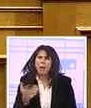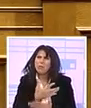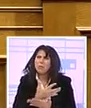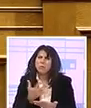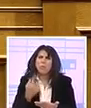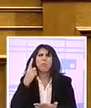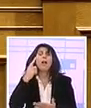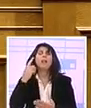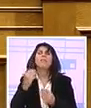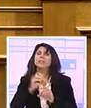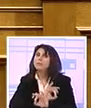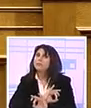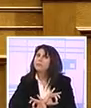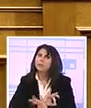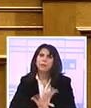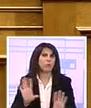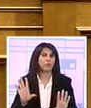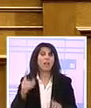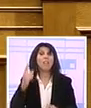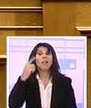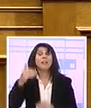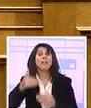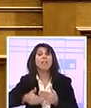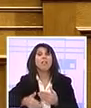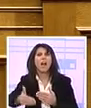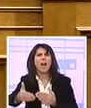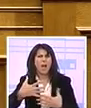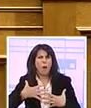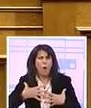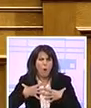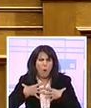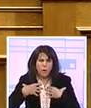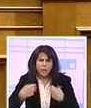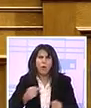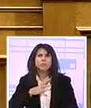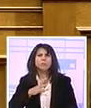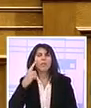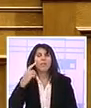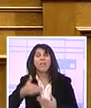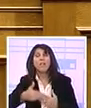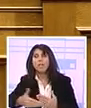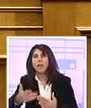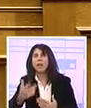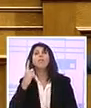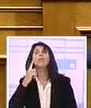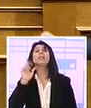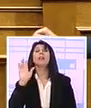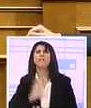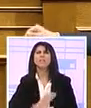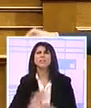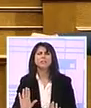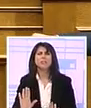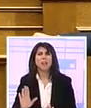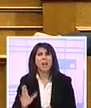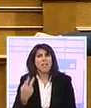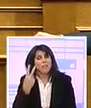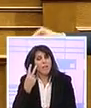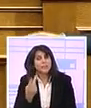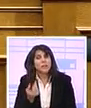έχετε καταλάβει τι έρχεται από την οργή του κόσμου? Τόσο δεν έχετε καταλάβει και αυτές τις